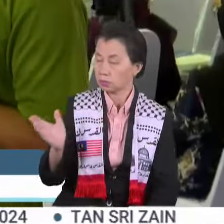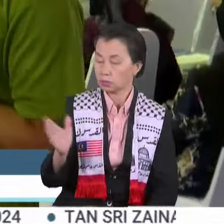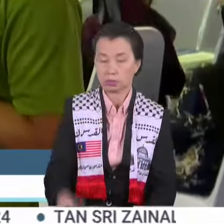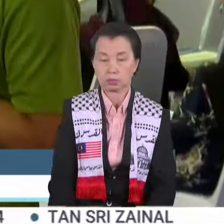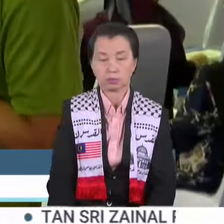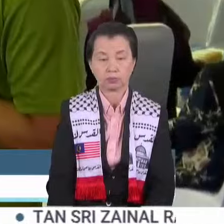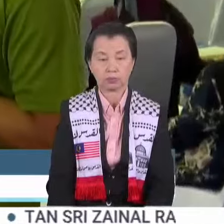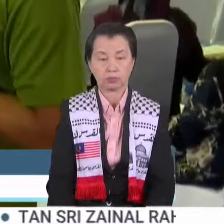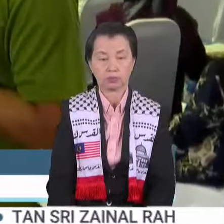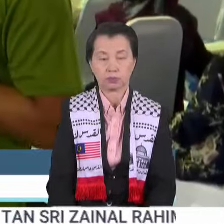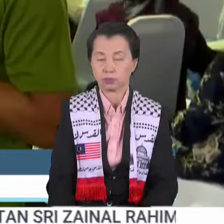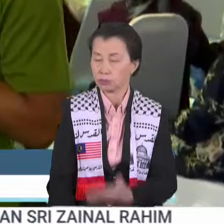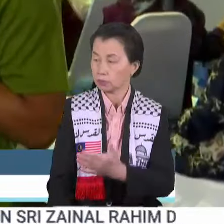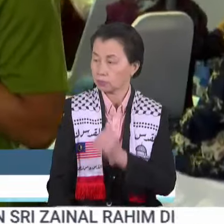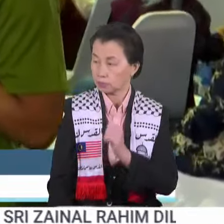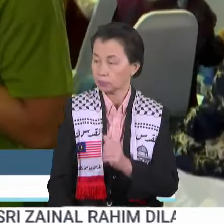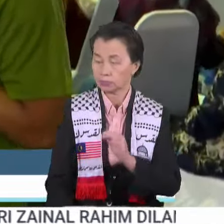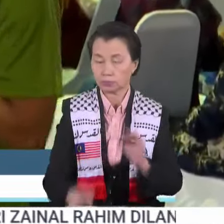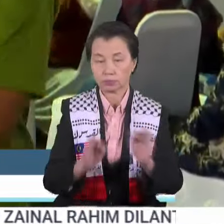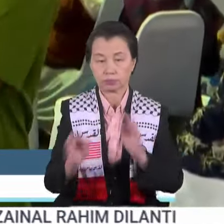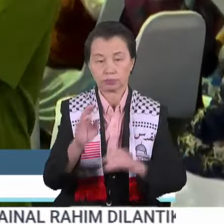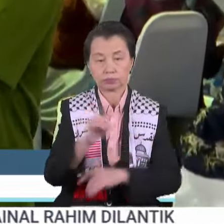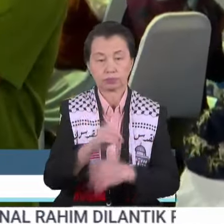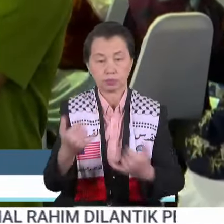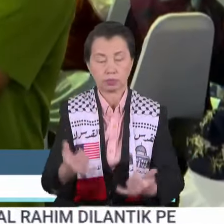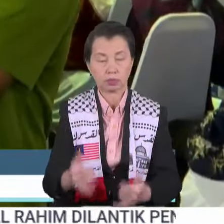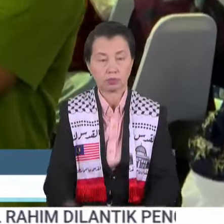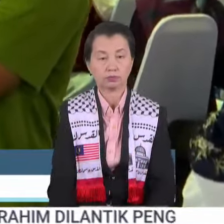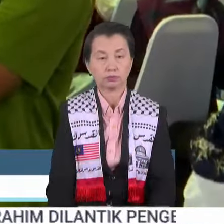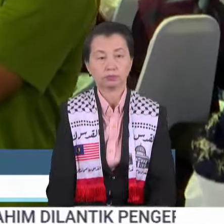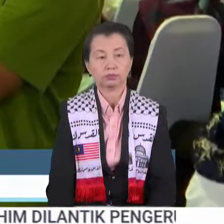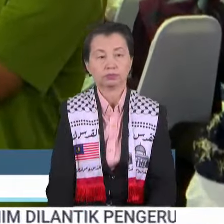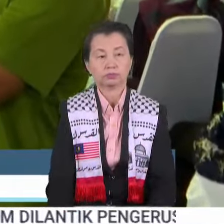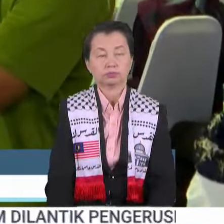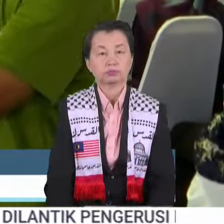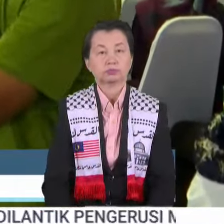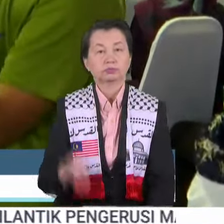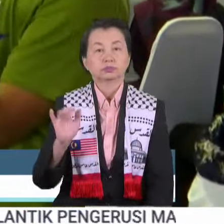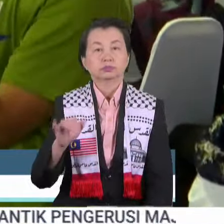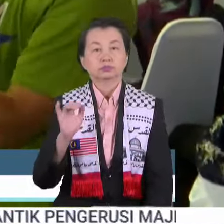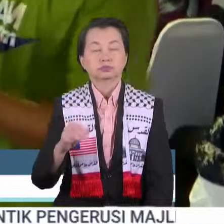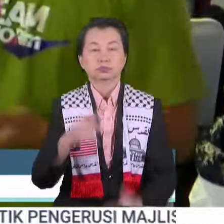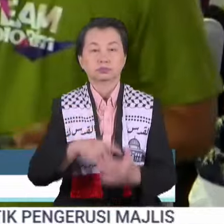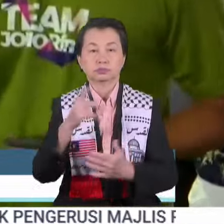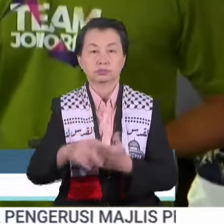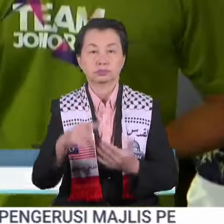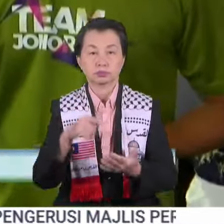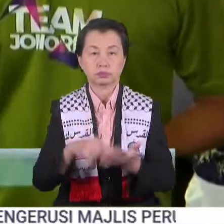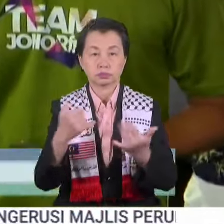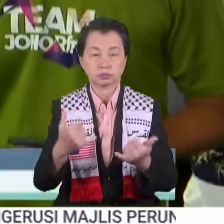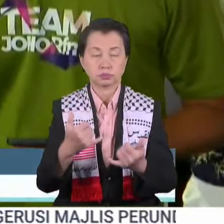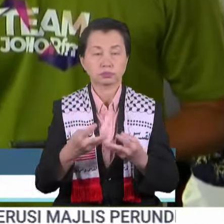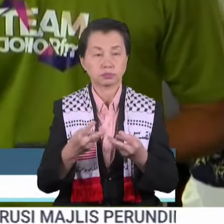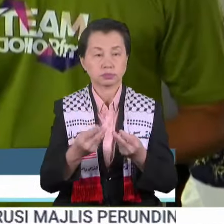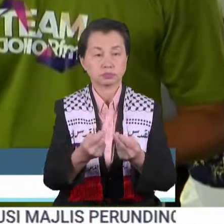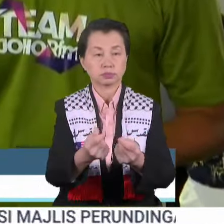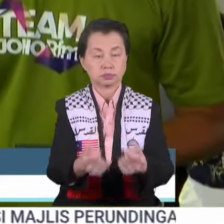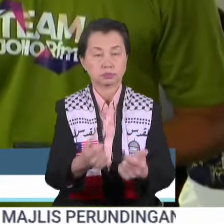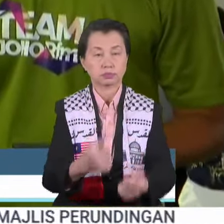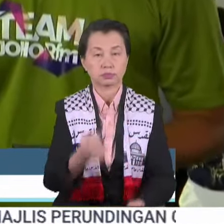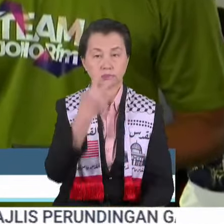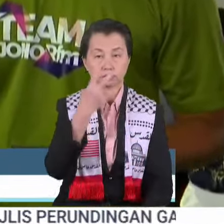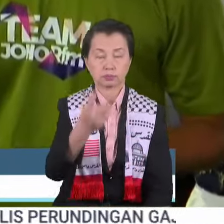Jadi Amli, boleh ceritakan program yang dianjurkan pada hari ini? Alhamdulillah, program hari ini telah pun berjalan dengan lancar dan telah dirasmikan oleh